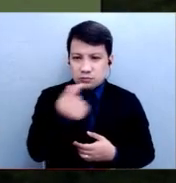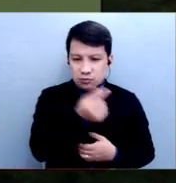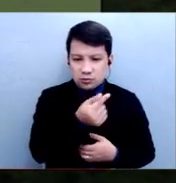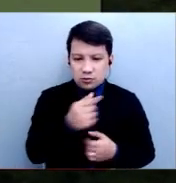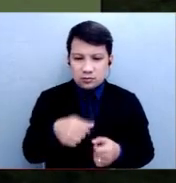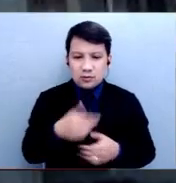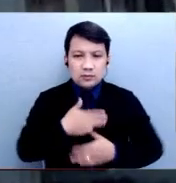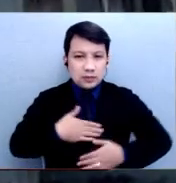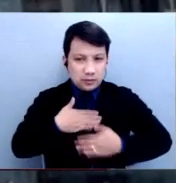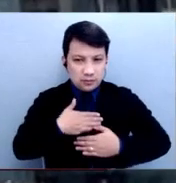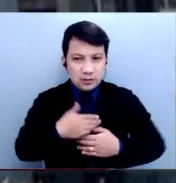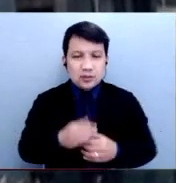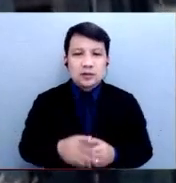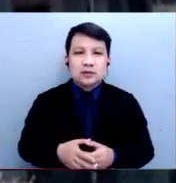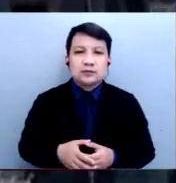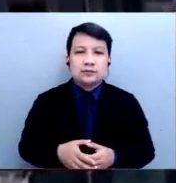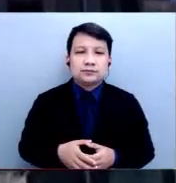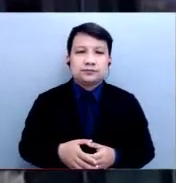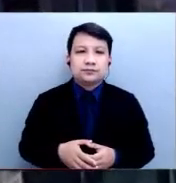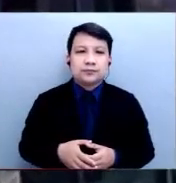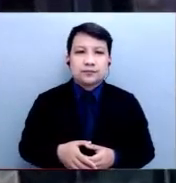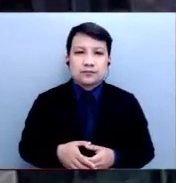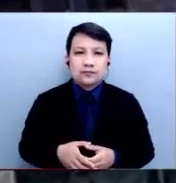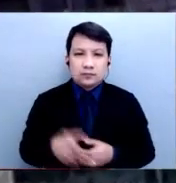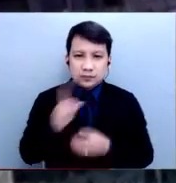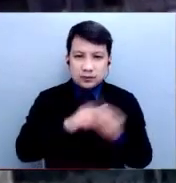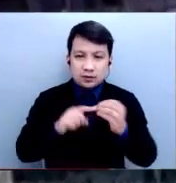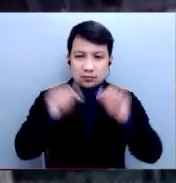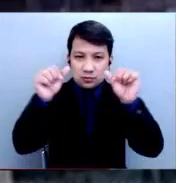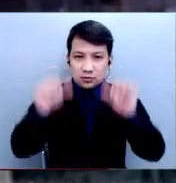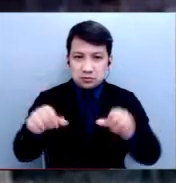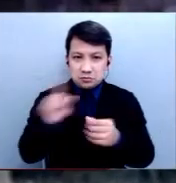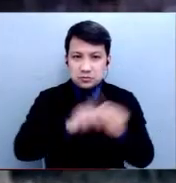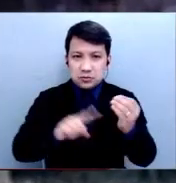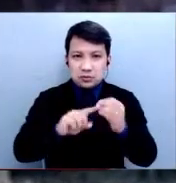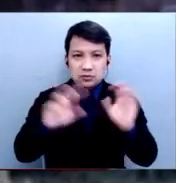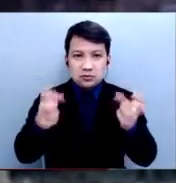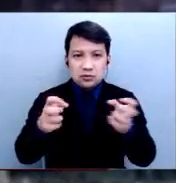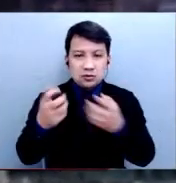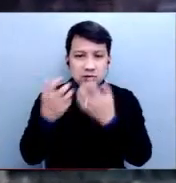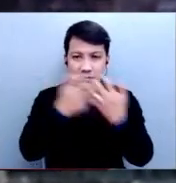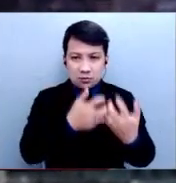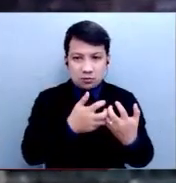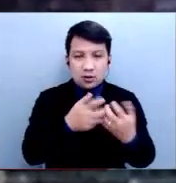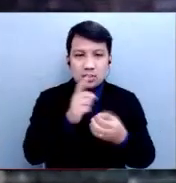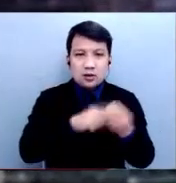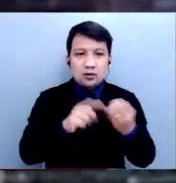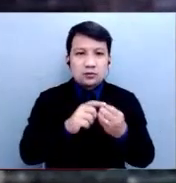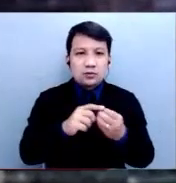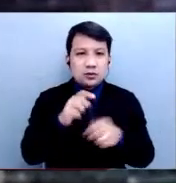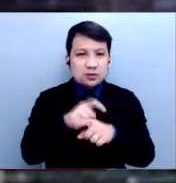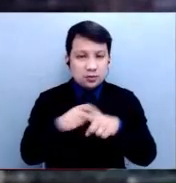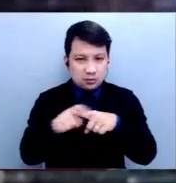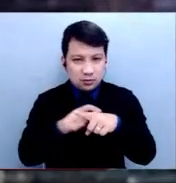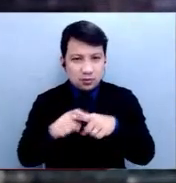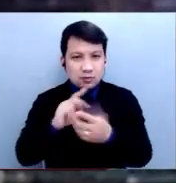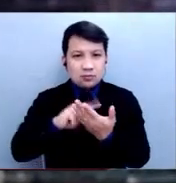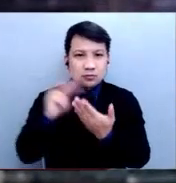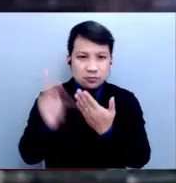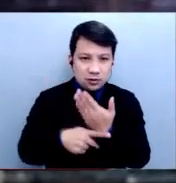natuwa. Matunog naman online ang ilang mga salitang related sa issue gaya ng energy program,